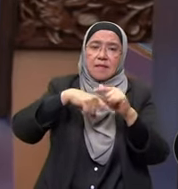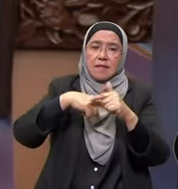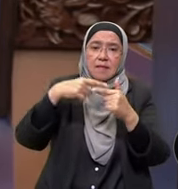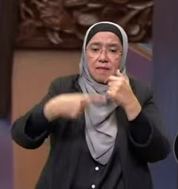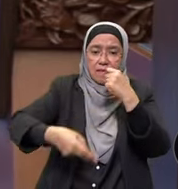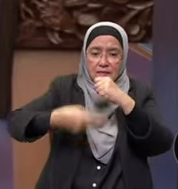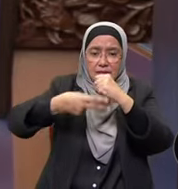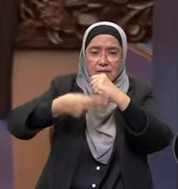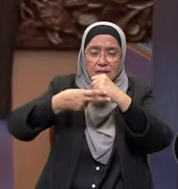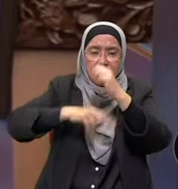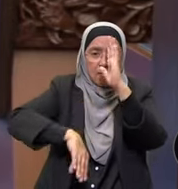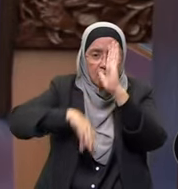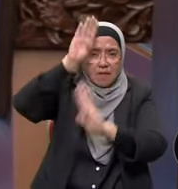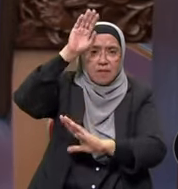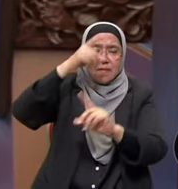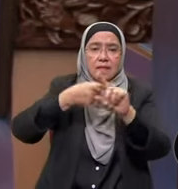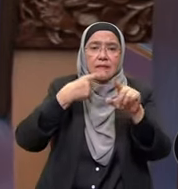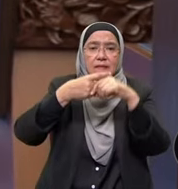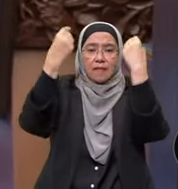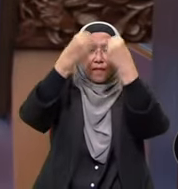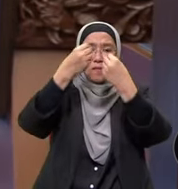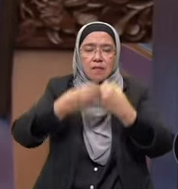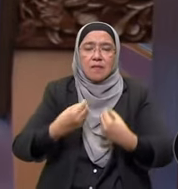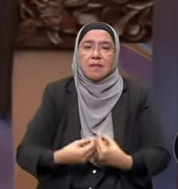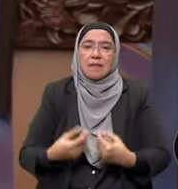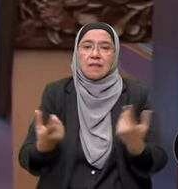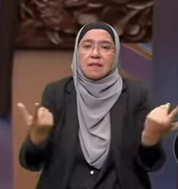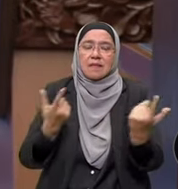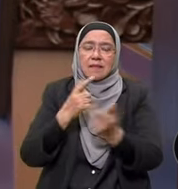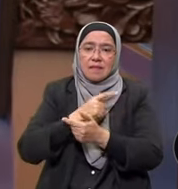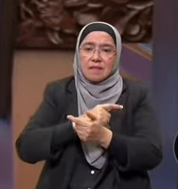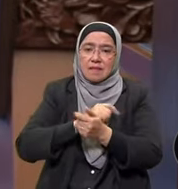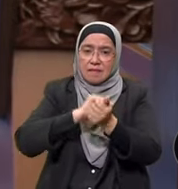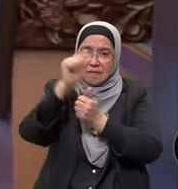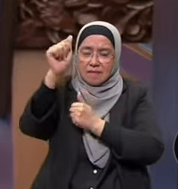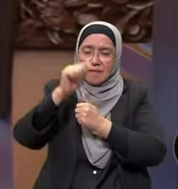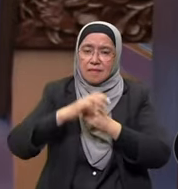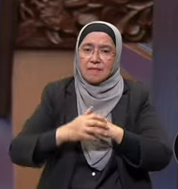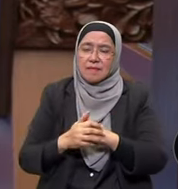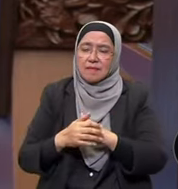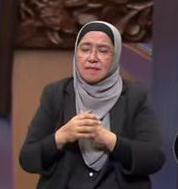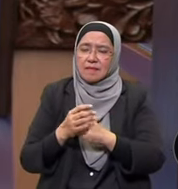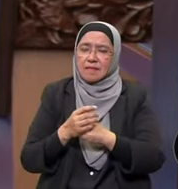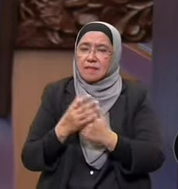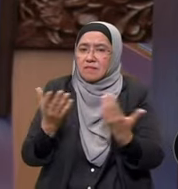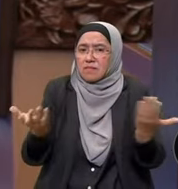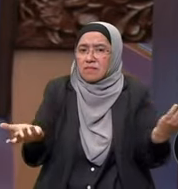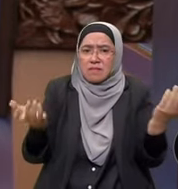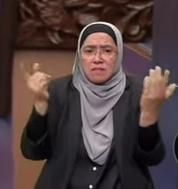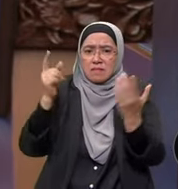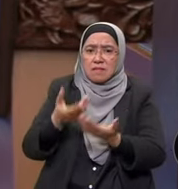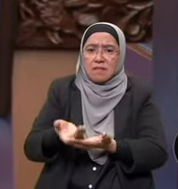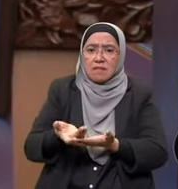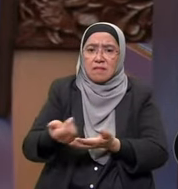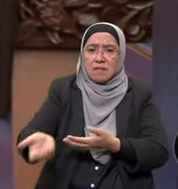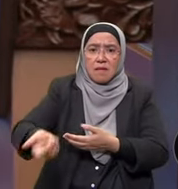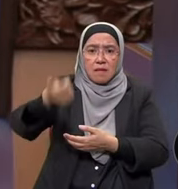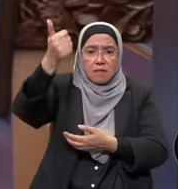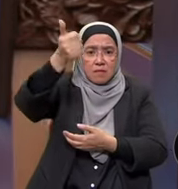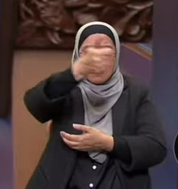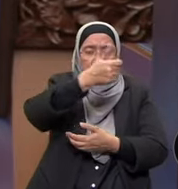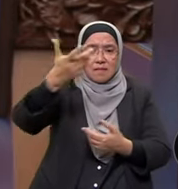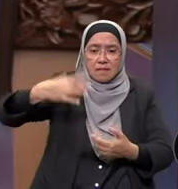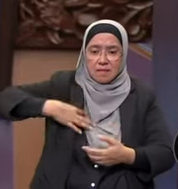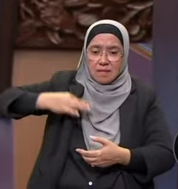bagi caruman pekerja Selain itu mereka juga boleh mencarum sendiri pada bila-bila masa melalui caruman sukarela